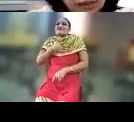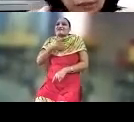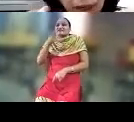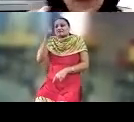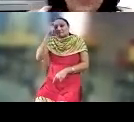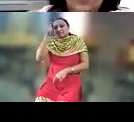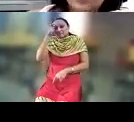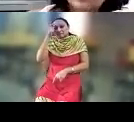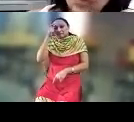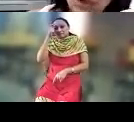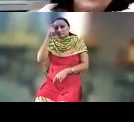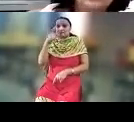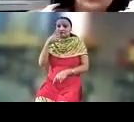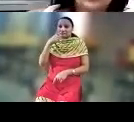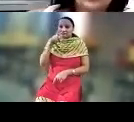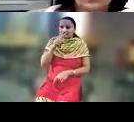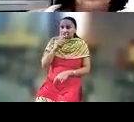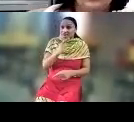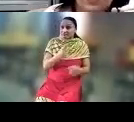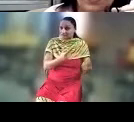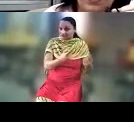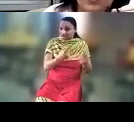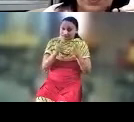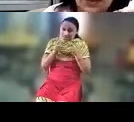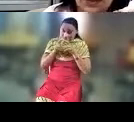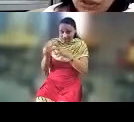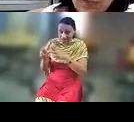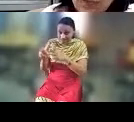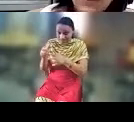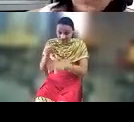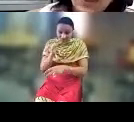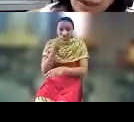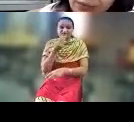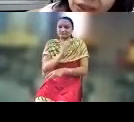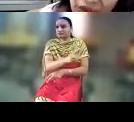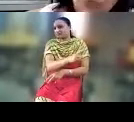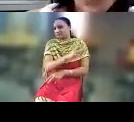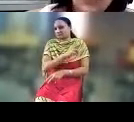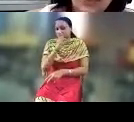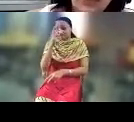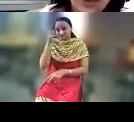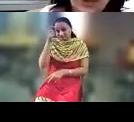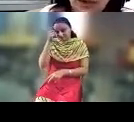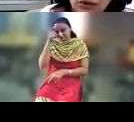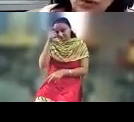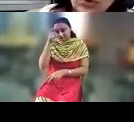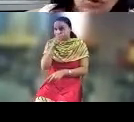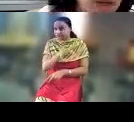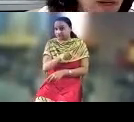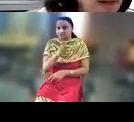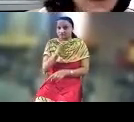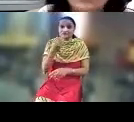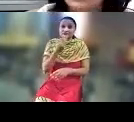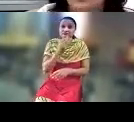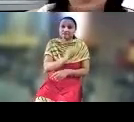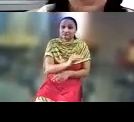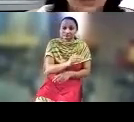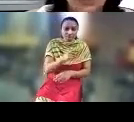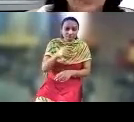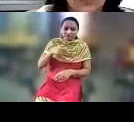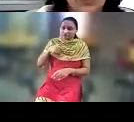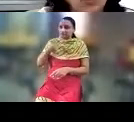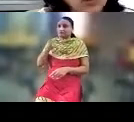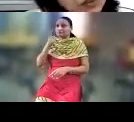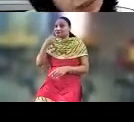अगर माँ कह रही है कि बच्चा परेशान करता है, तो इसका मतलब ये है कि बच्चे का जो बिहेवियर है उसको माँ हैंडल नहीं कर पा